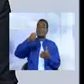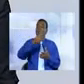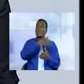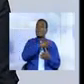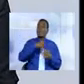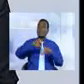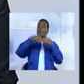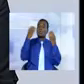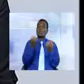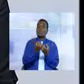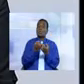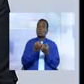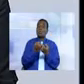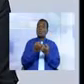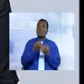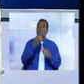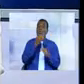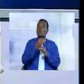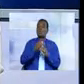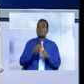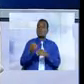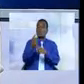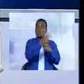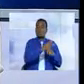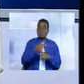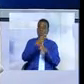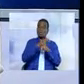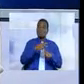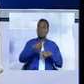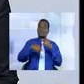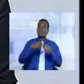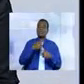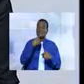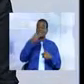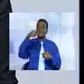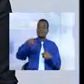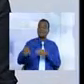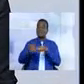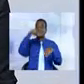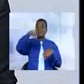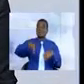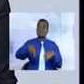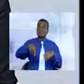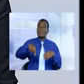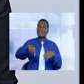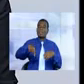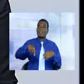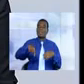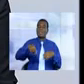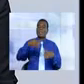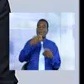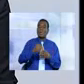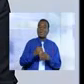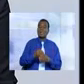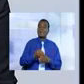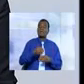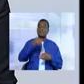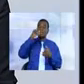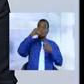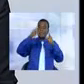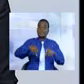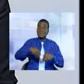Et le comité d'audit, de suivi de l'audit, donc, va s'assurer et faire en sorte donc, que les fournisseurs qui